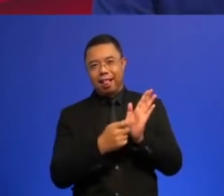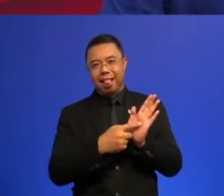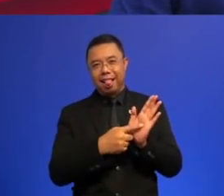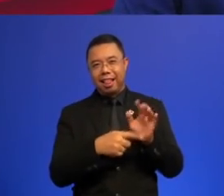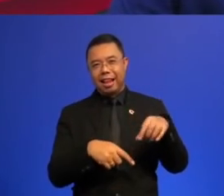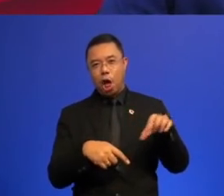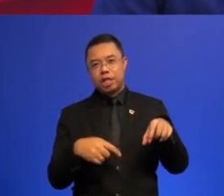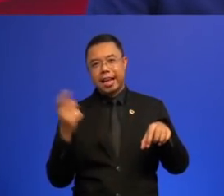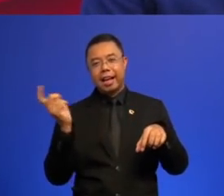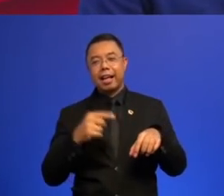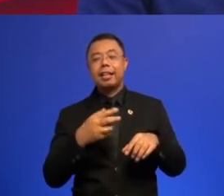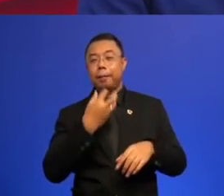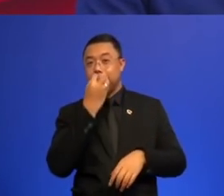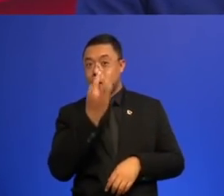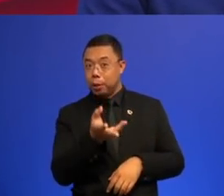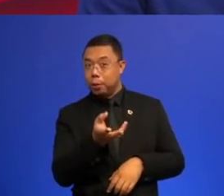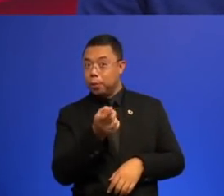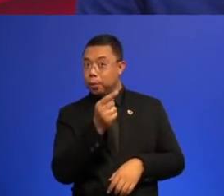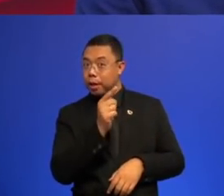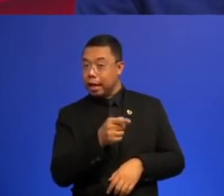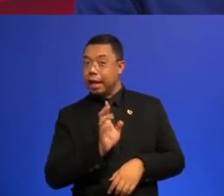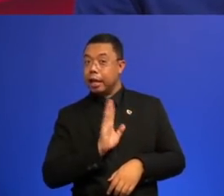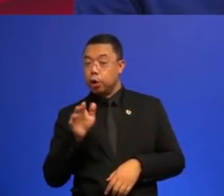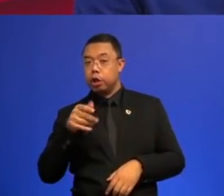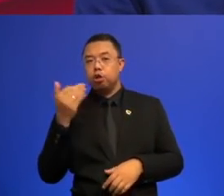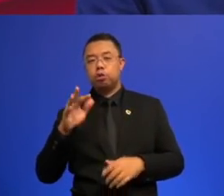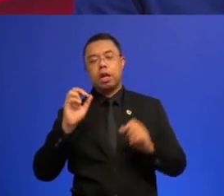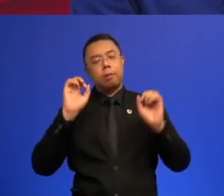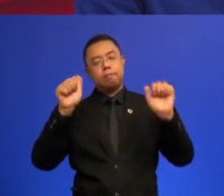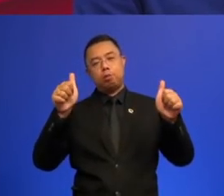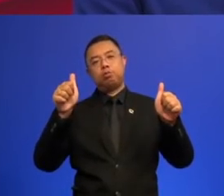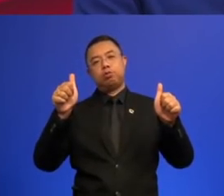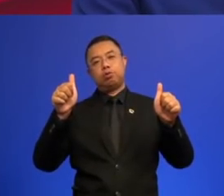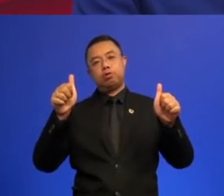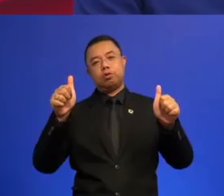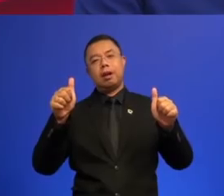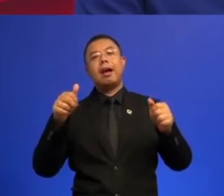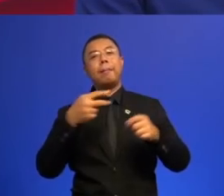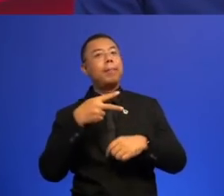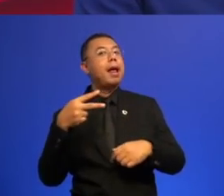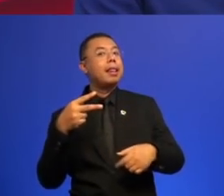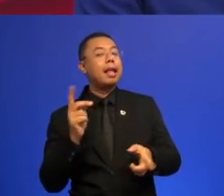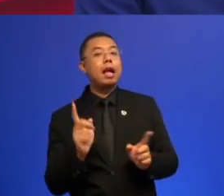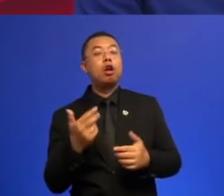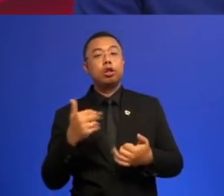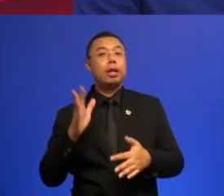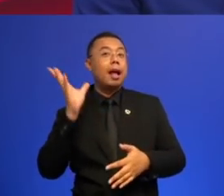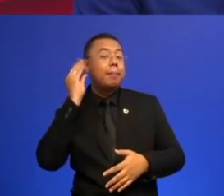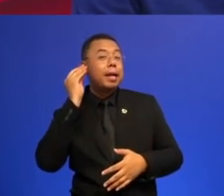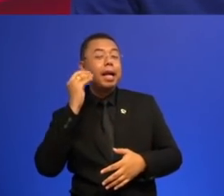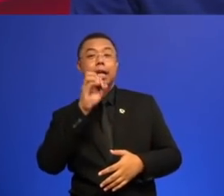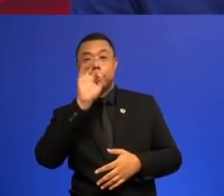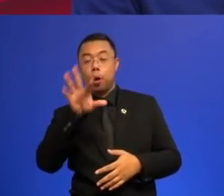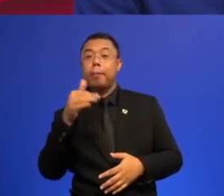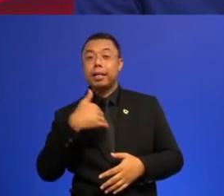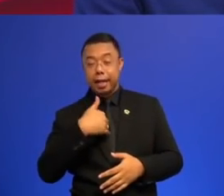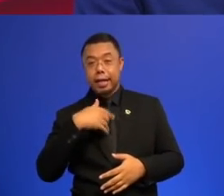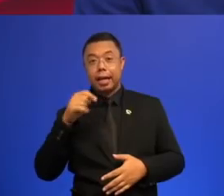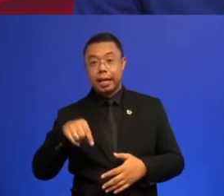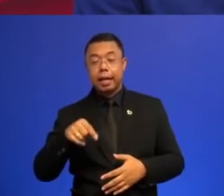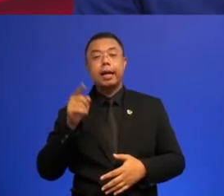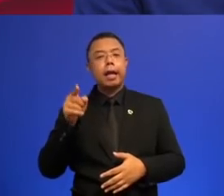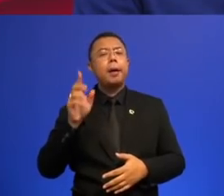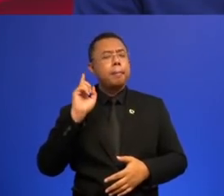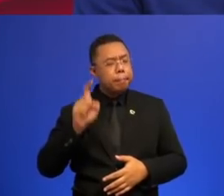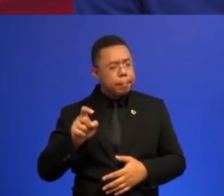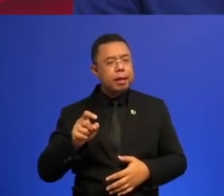tombol lonceng. Tapi baik. Saya mau beritahu, dia ikut ini juga sudah luar biasa. Iya, betul. Berarti kalau sudah mendengar jawaban saya ini, dia